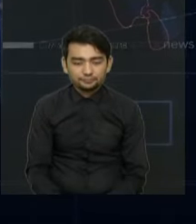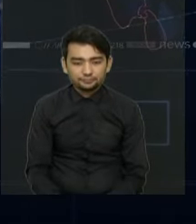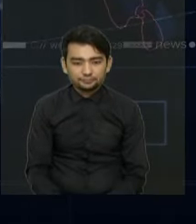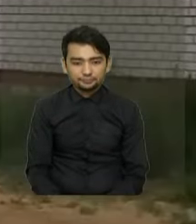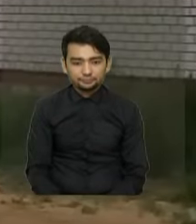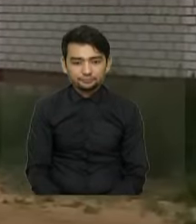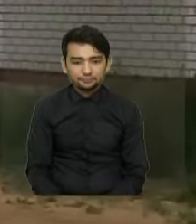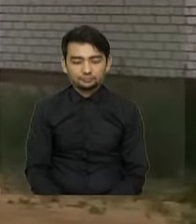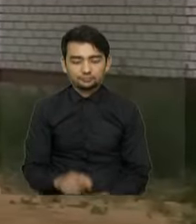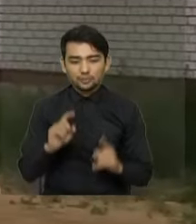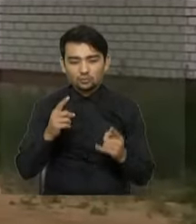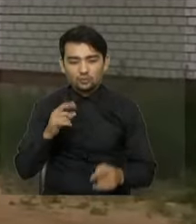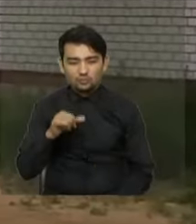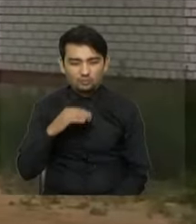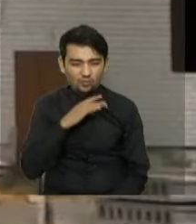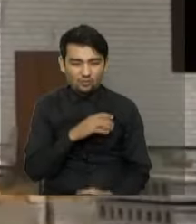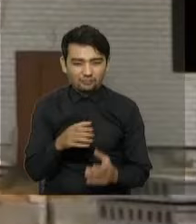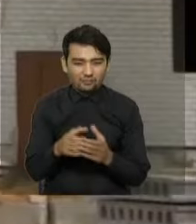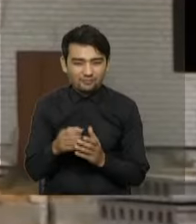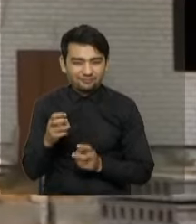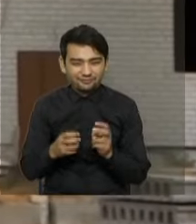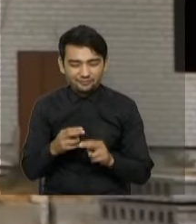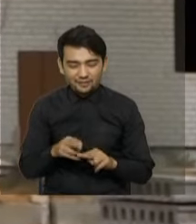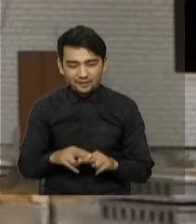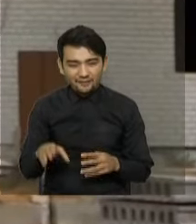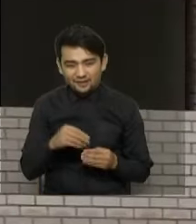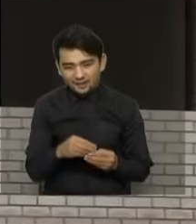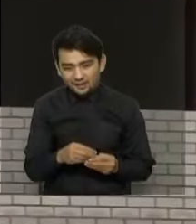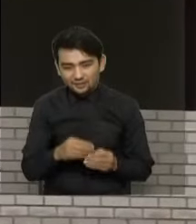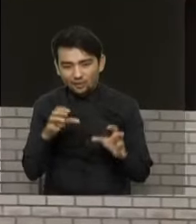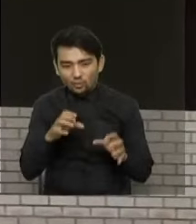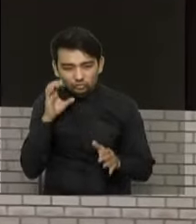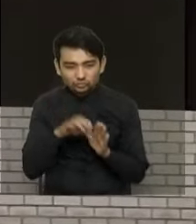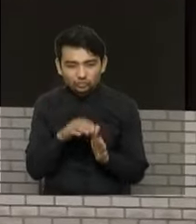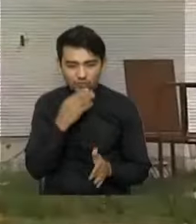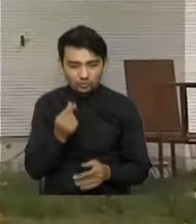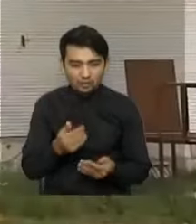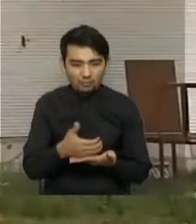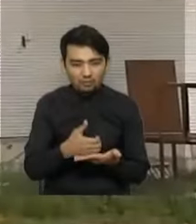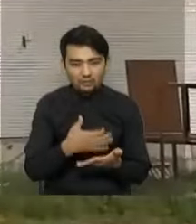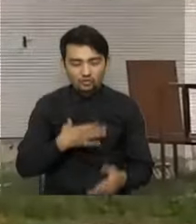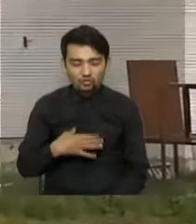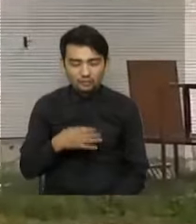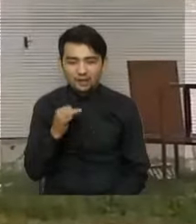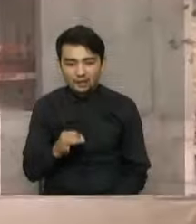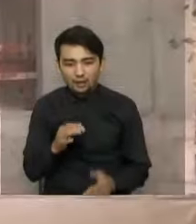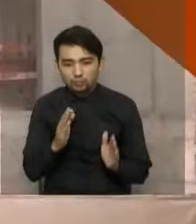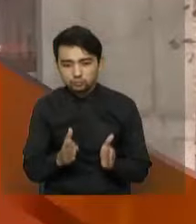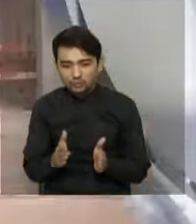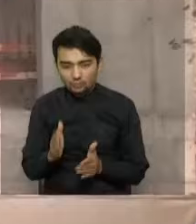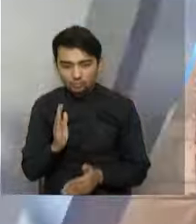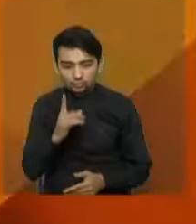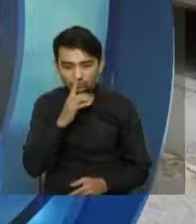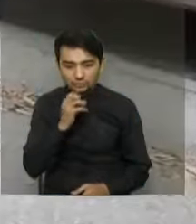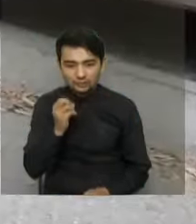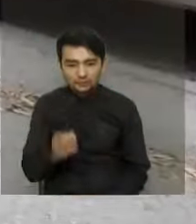финансовую отчетность. Почему многие стройфирмы пренебрегают правилами по привлечению средств дольщиков? Будет ли порядок в этой отрасли?